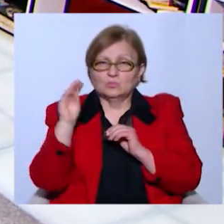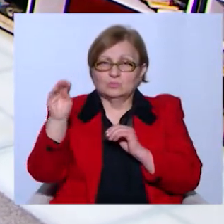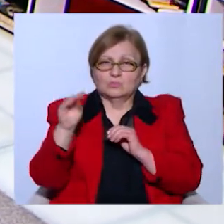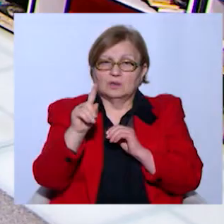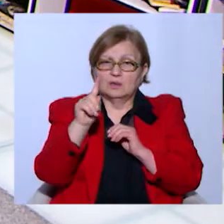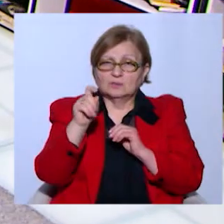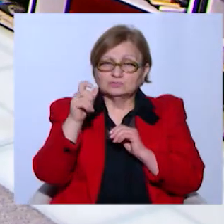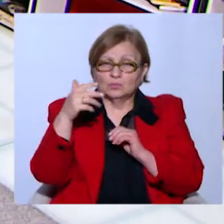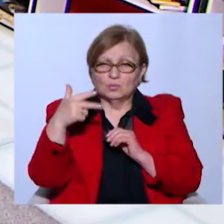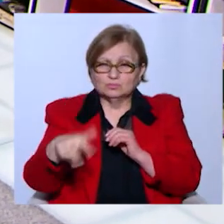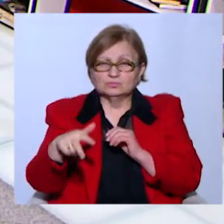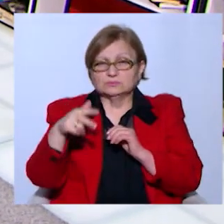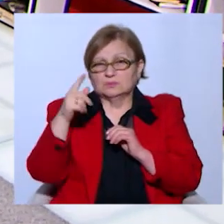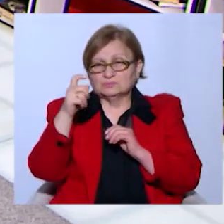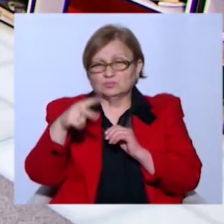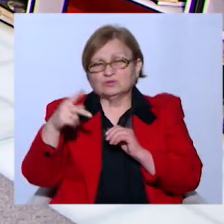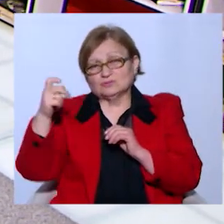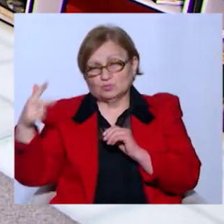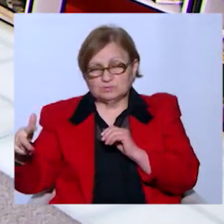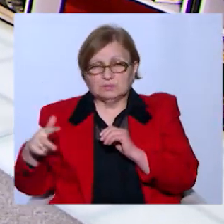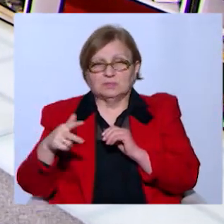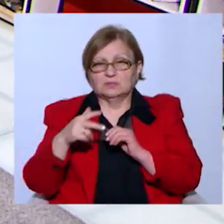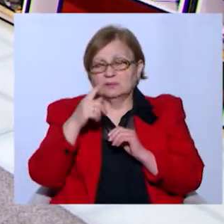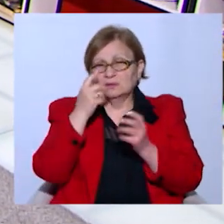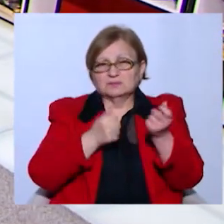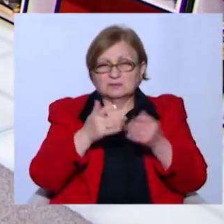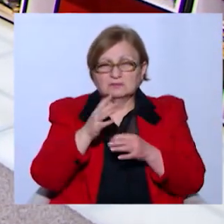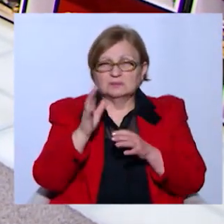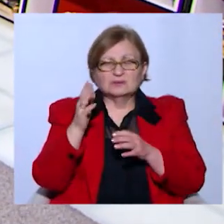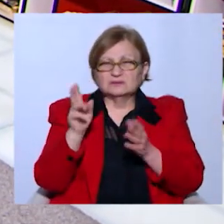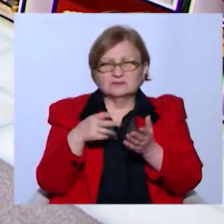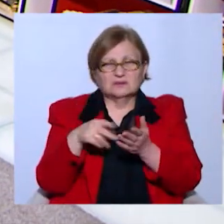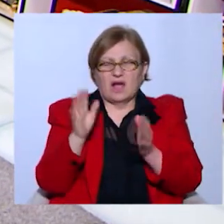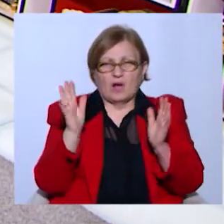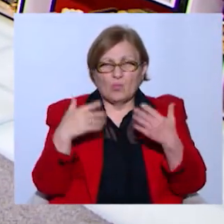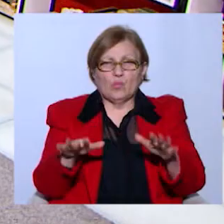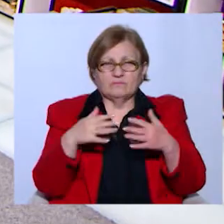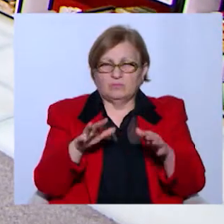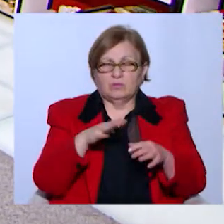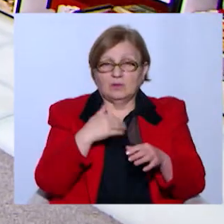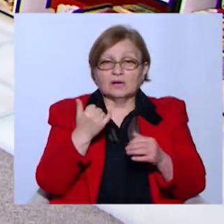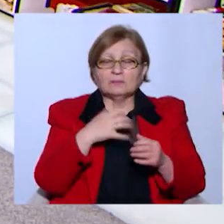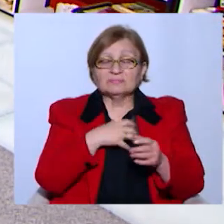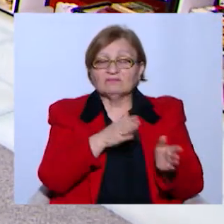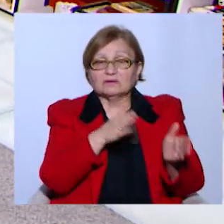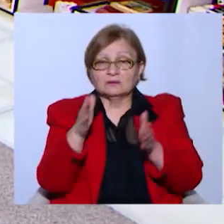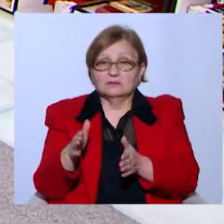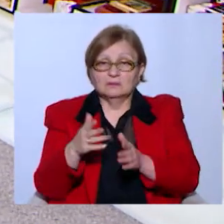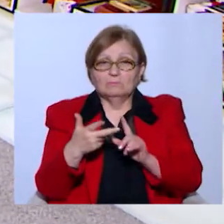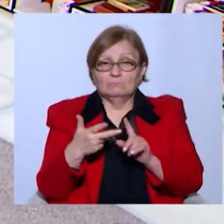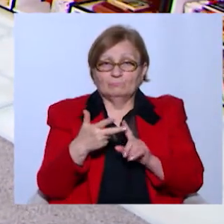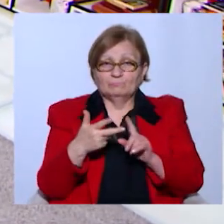ეს 20 და ეს 30, ნუ ამათი დათვლაც როგორც ნახეთ უკვე შეგვიძლია, მაგრამ მოდი არ დავთვალოთ და მთავარი გადავიდეთ